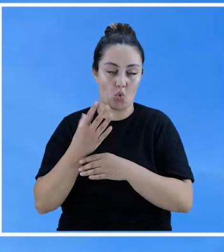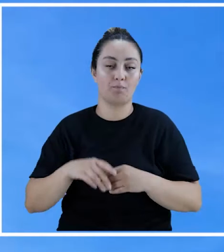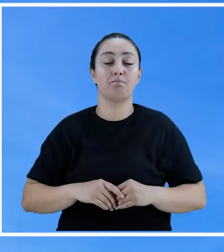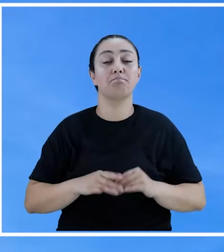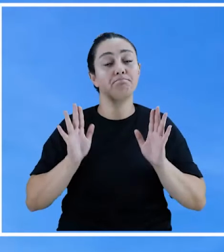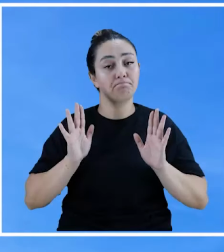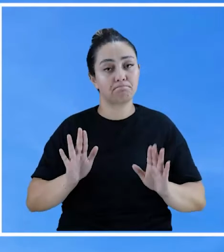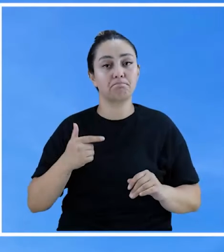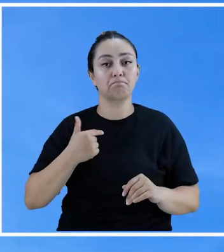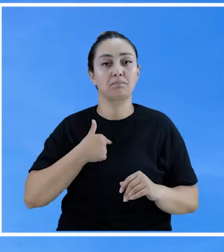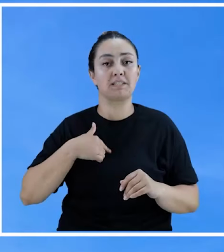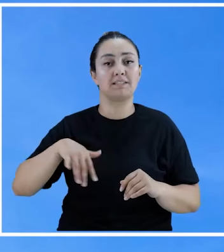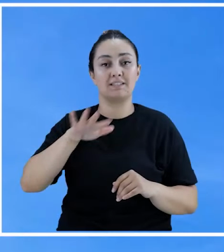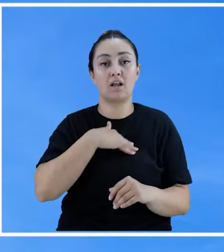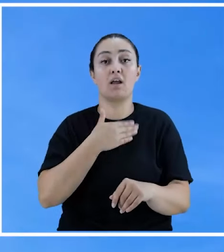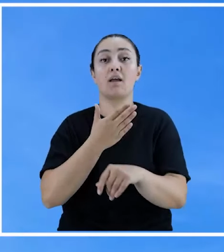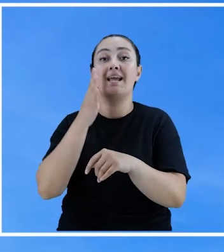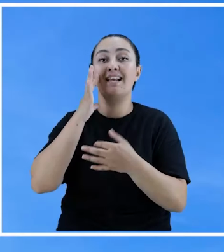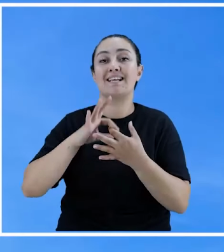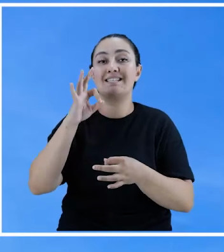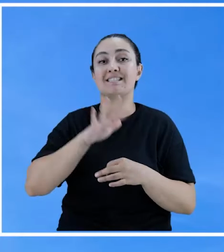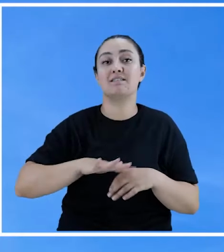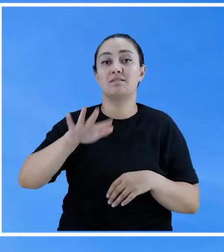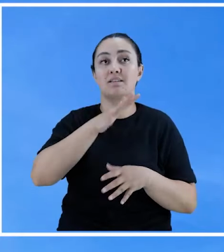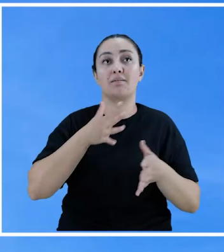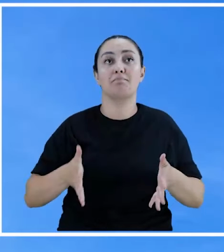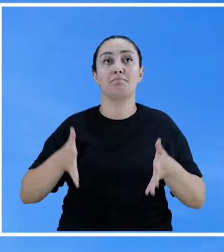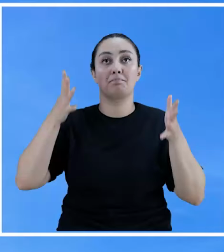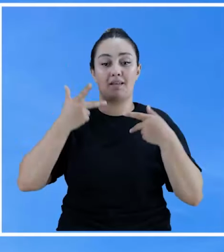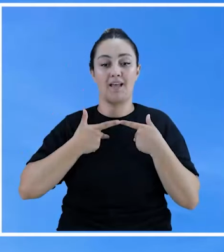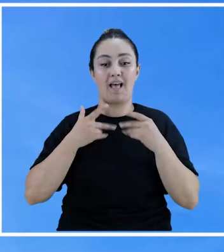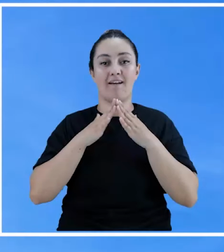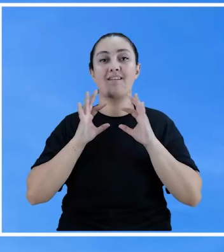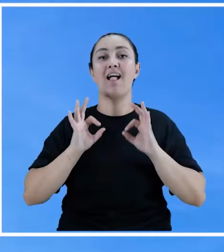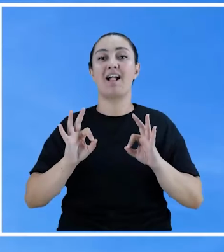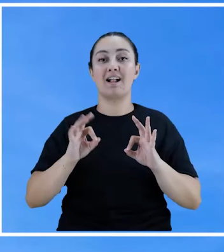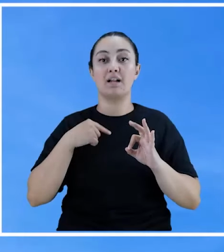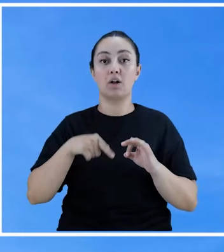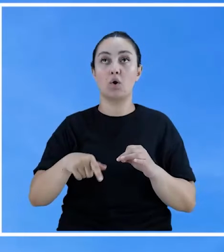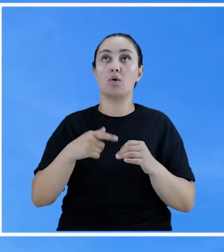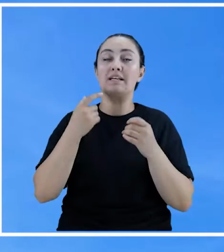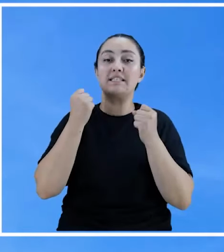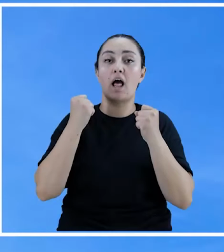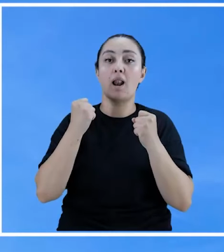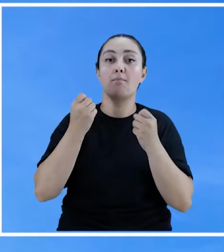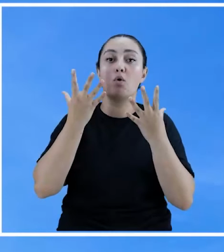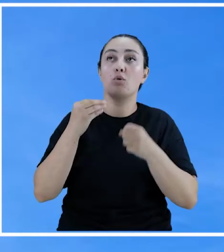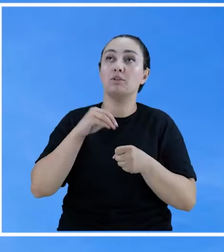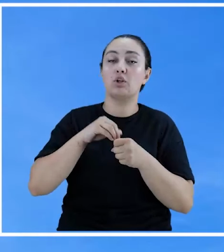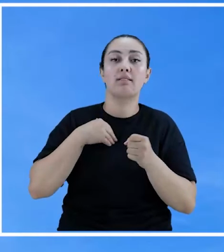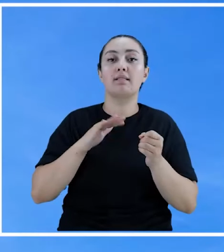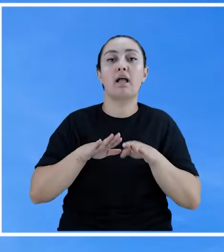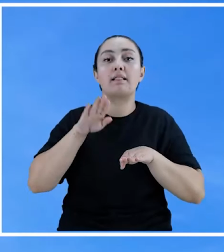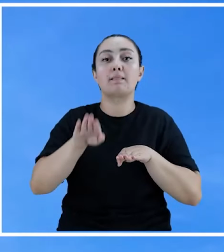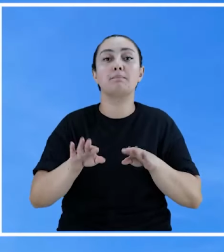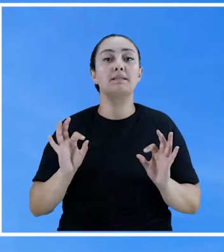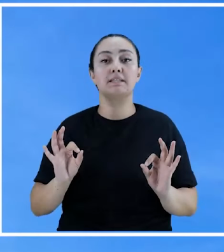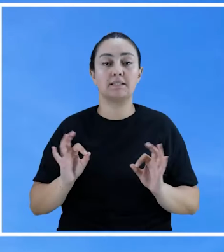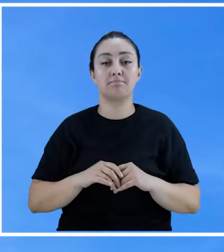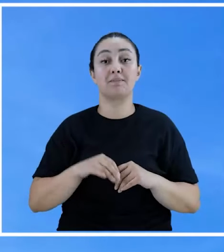görülebiliyor. Peki hocam, bizler yani vatandaşlar mevcut binaların depreme dayanıklılığını arttırmak için ilk adımı nasıl